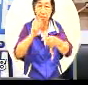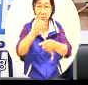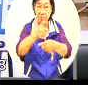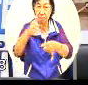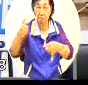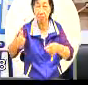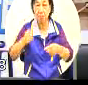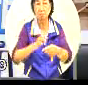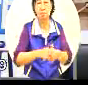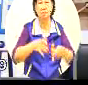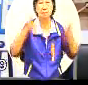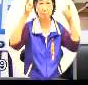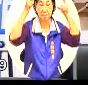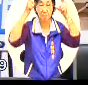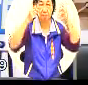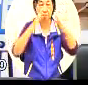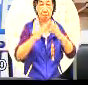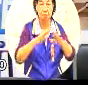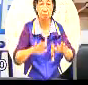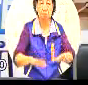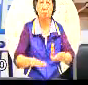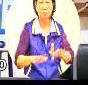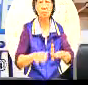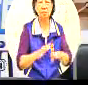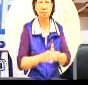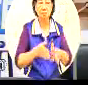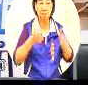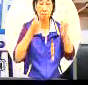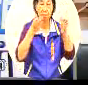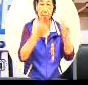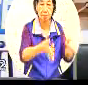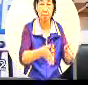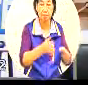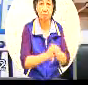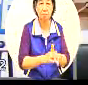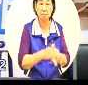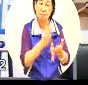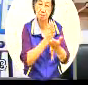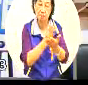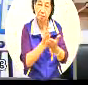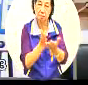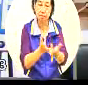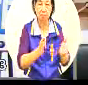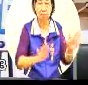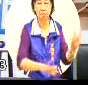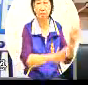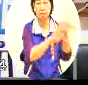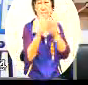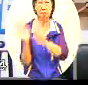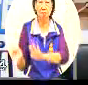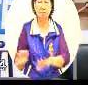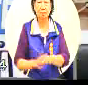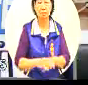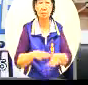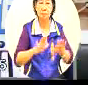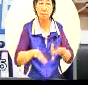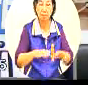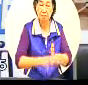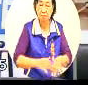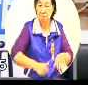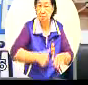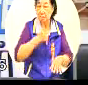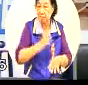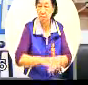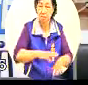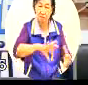这是我们高雄市目前针对种种的现况。世上最遥远的距离是什